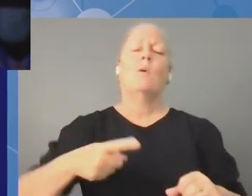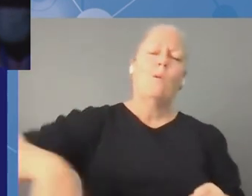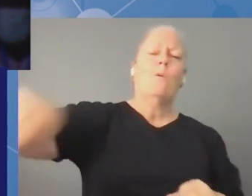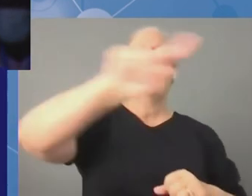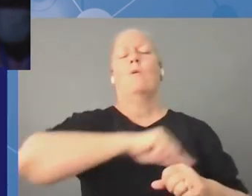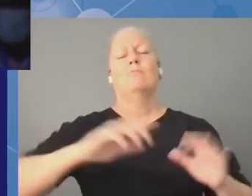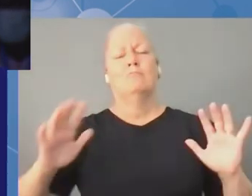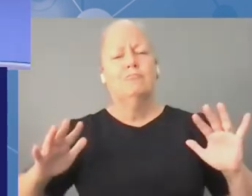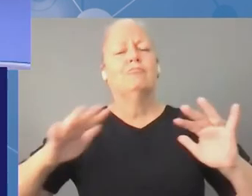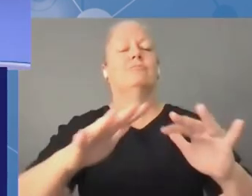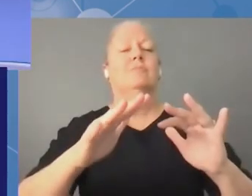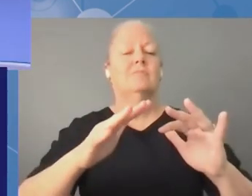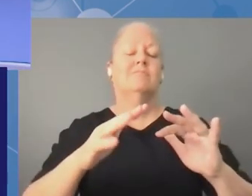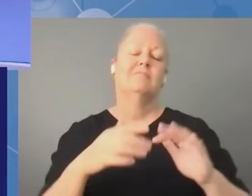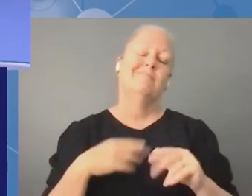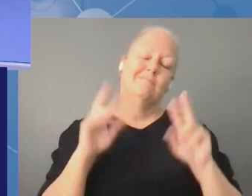المنتدى